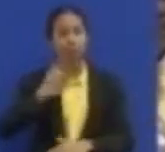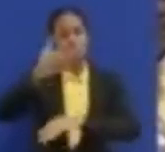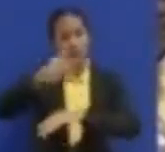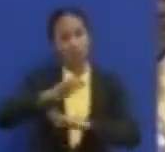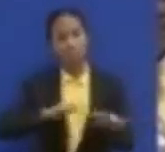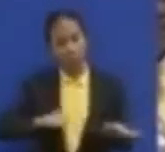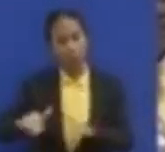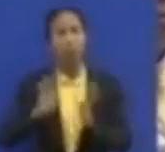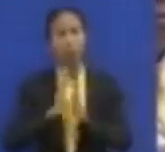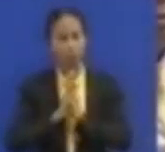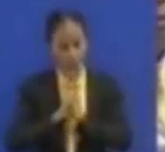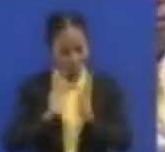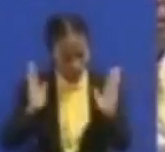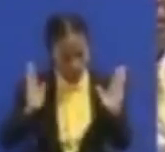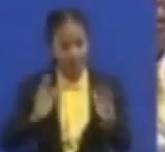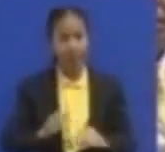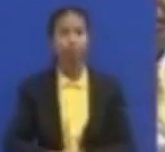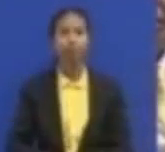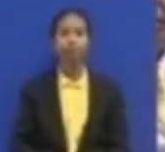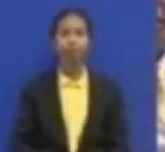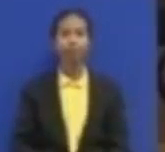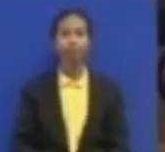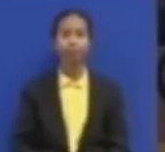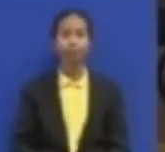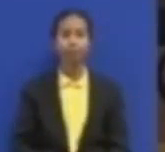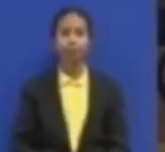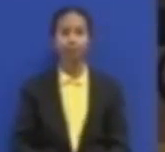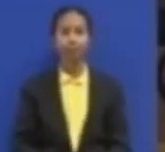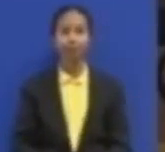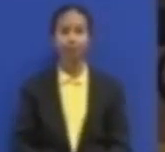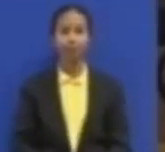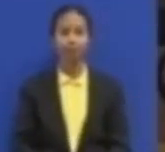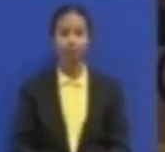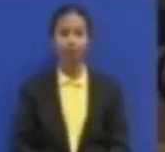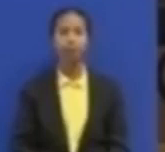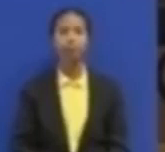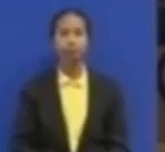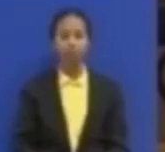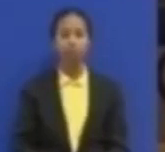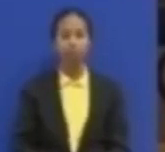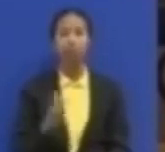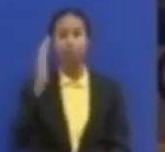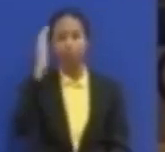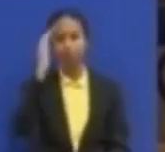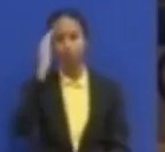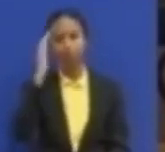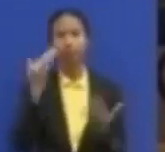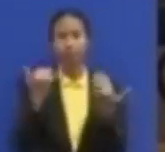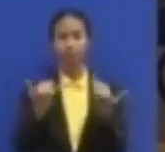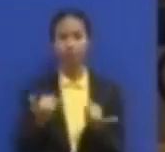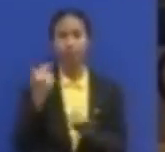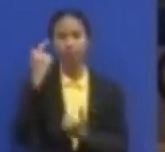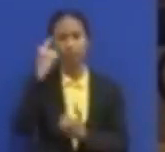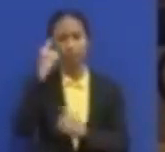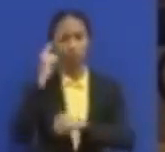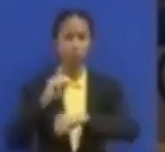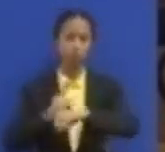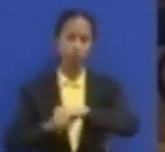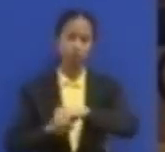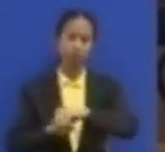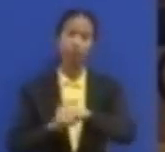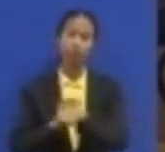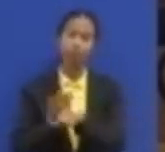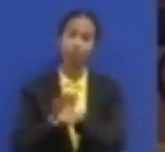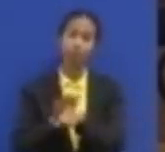านครับ ครับก็คงจะสมควรเอาคุณวีรก